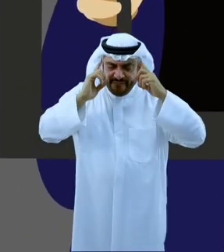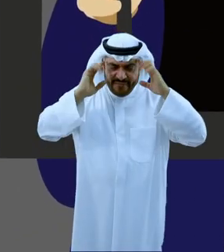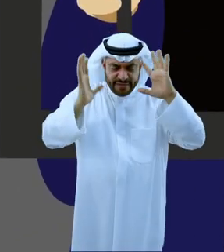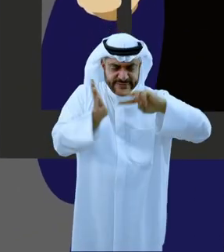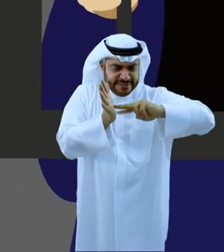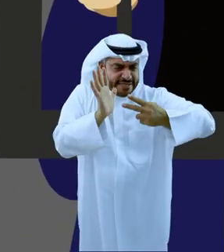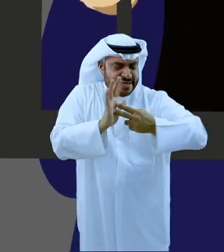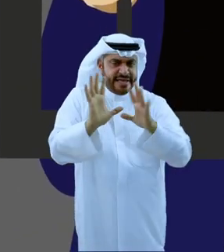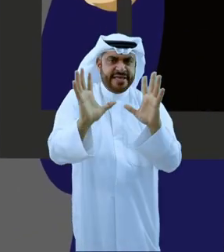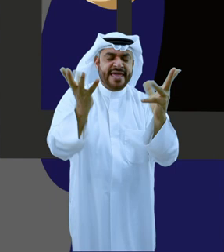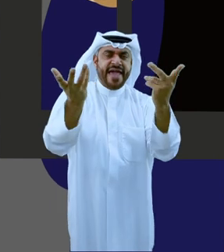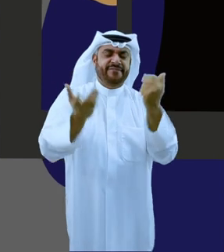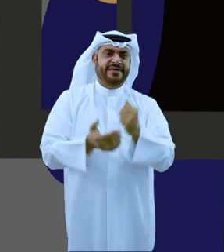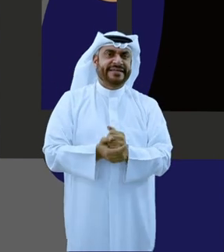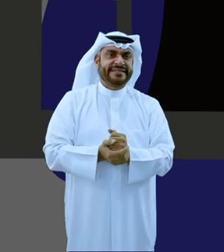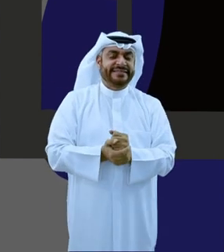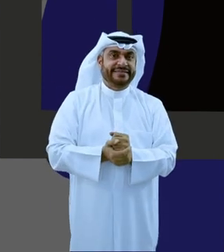نفس القيد مع ابنه.